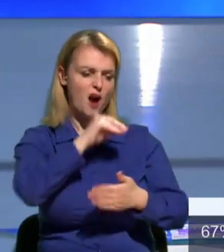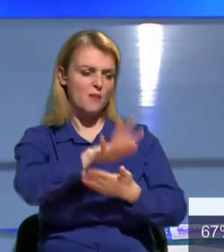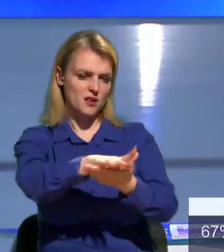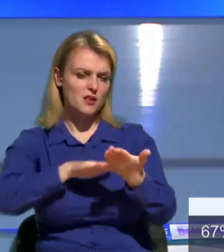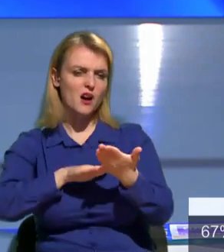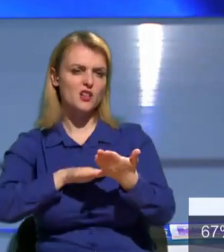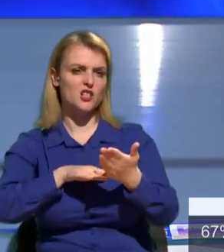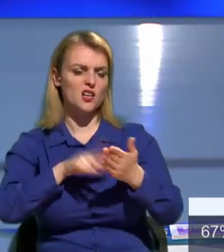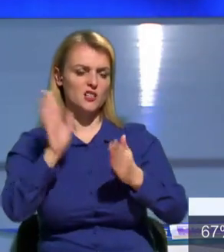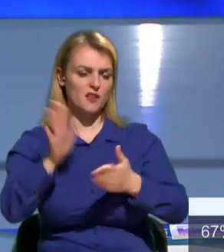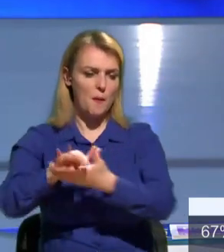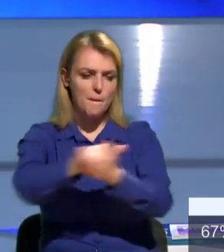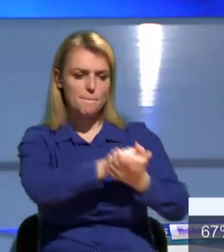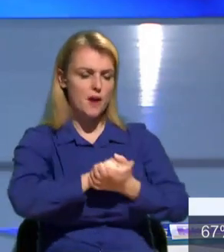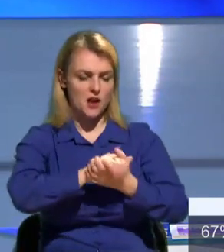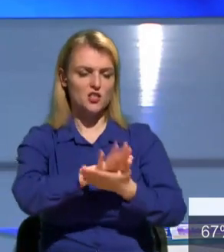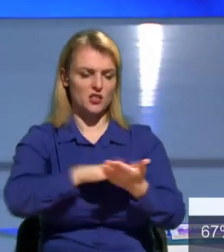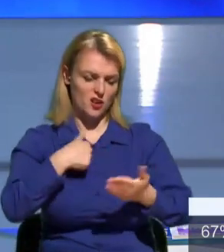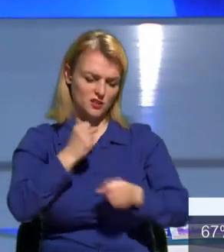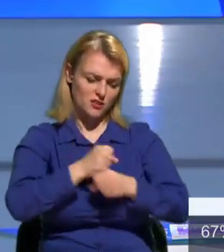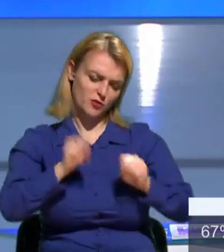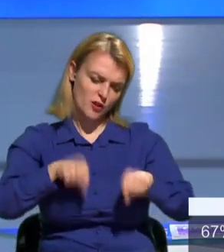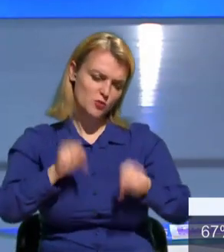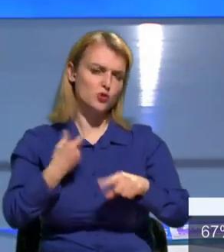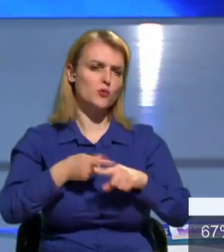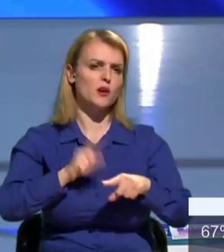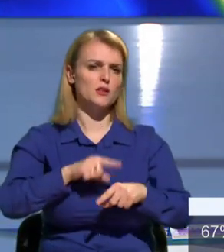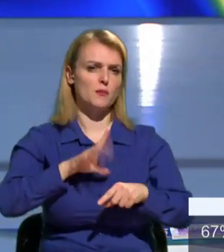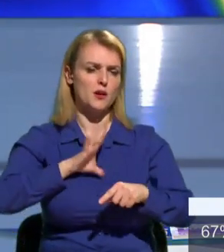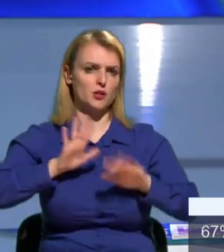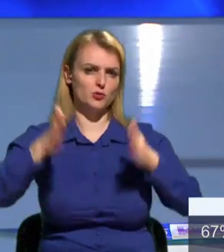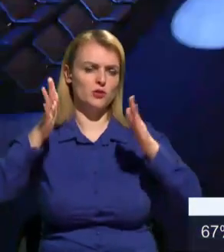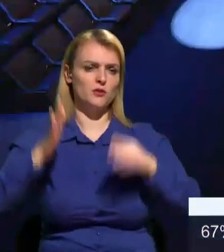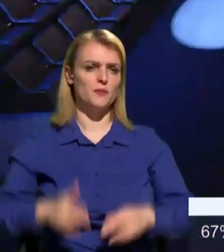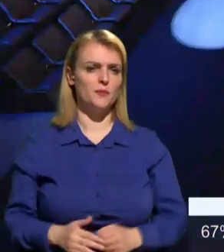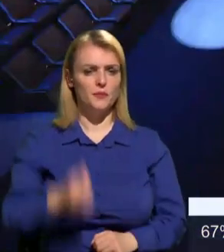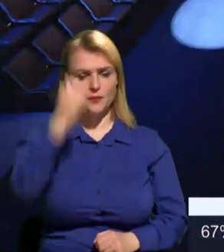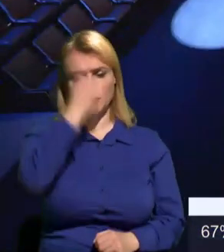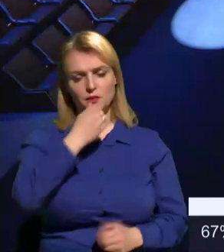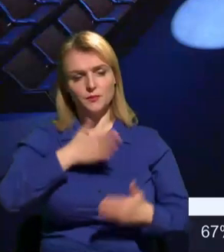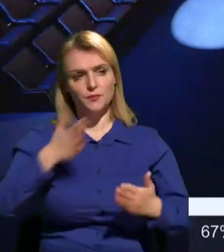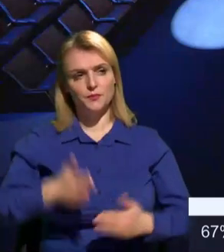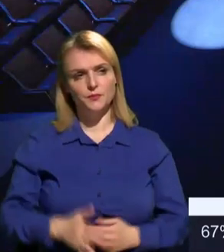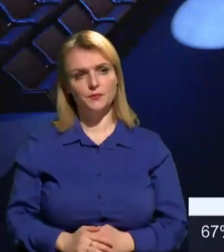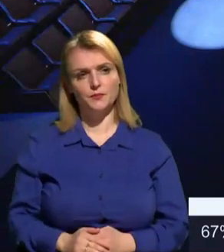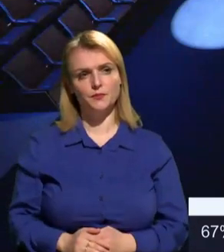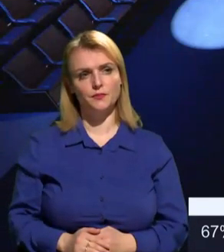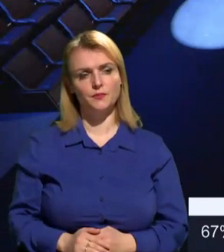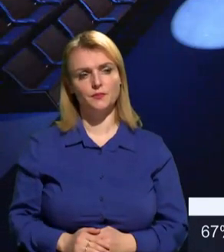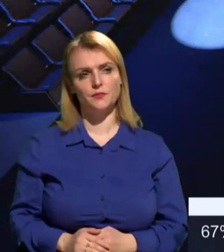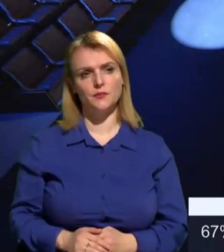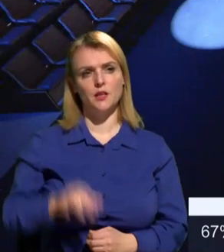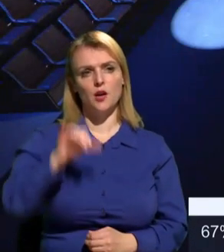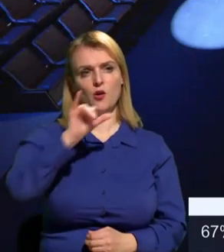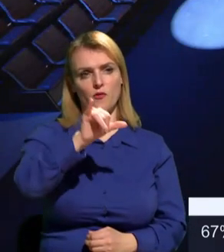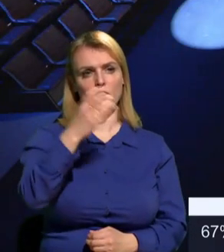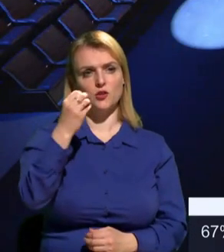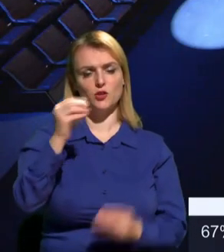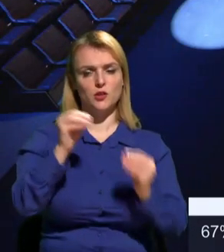паче интересненько, что не континуар. И вы фачи тот посибил, потому часто. Вам мальцумеска. Domnule Dodon, aveți la dispoziție 10 minute